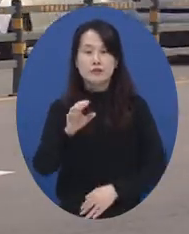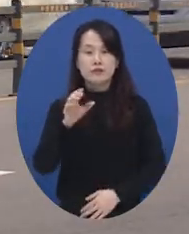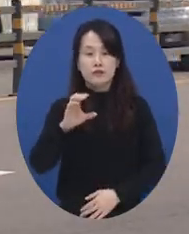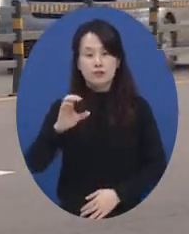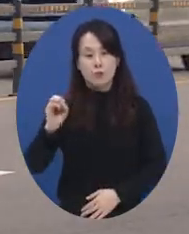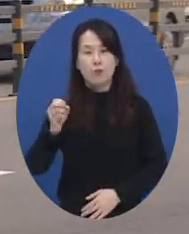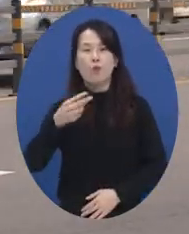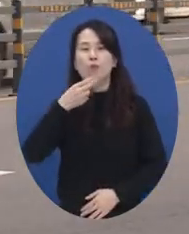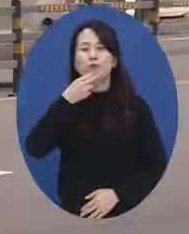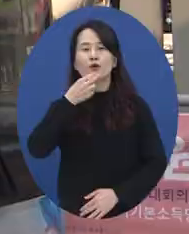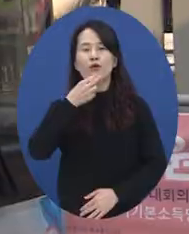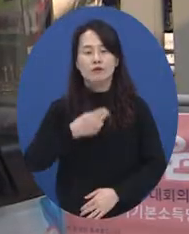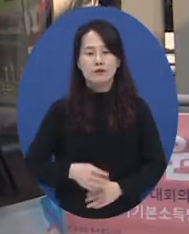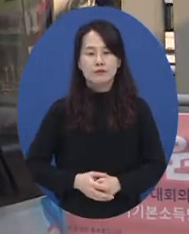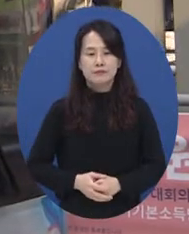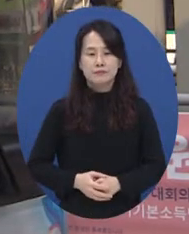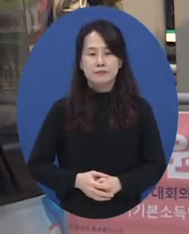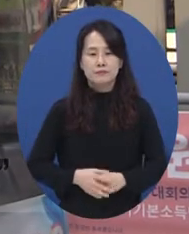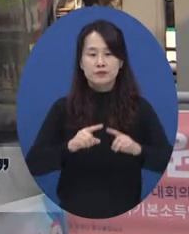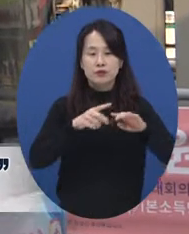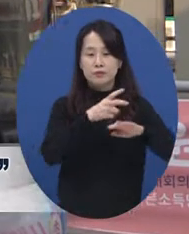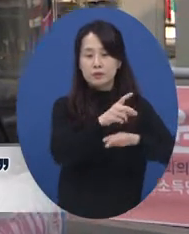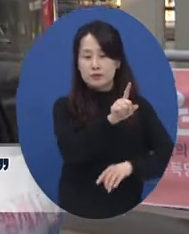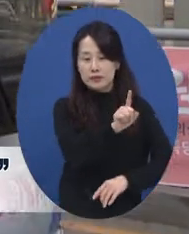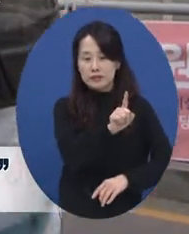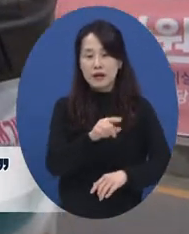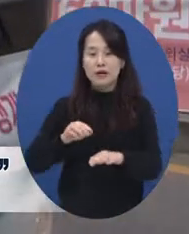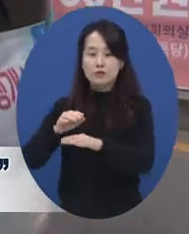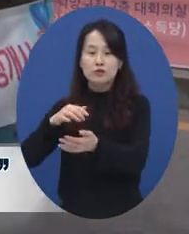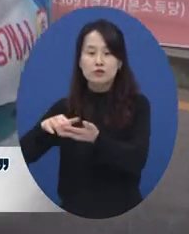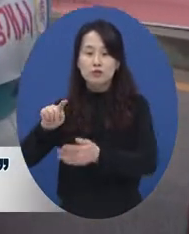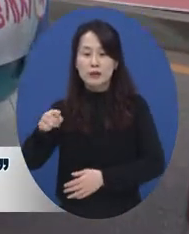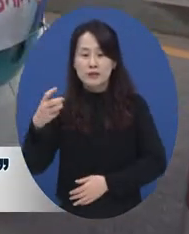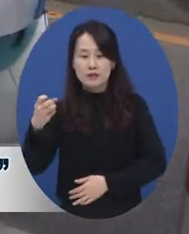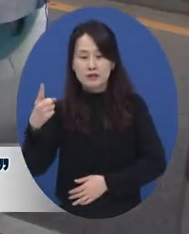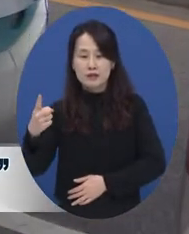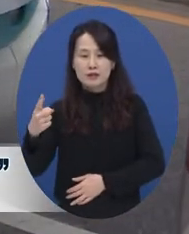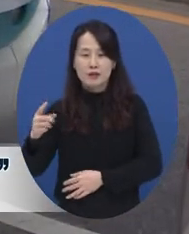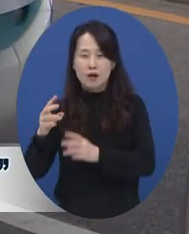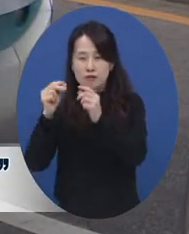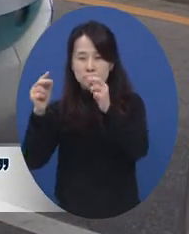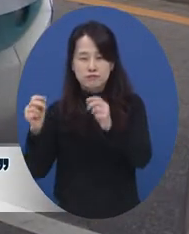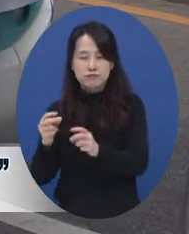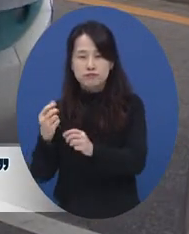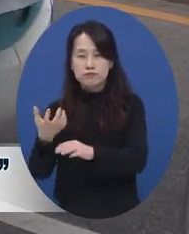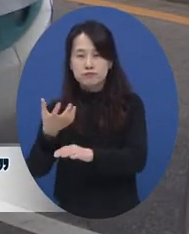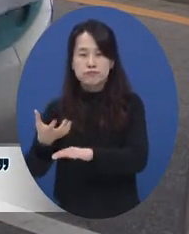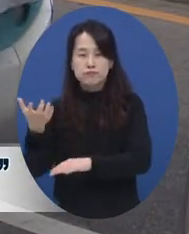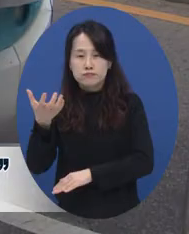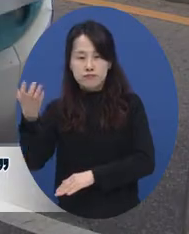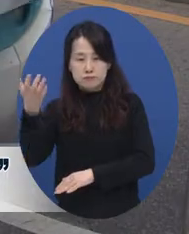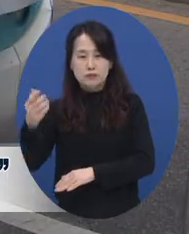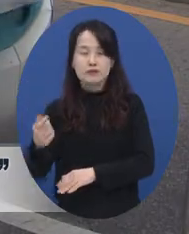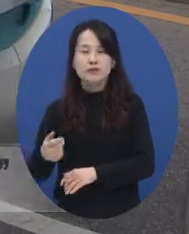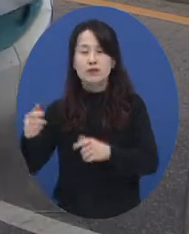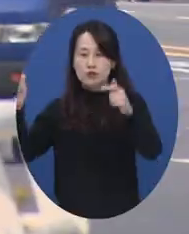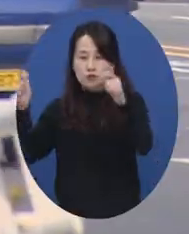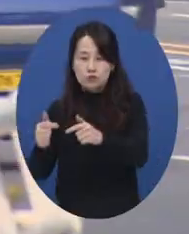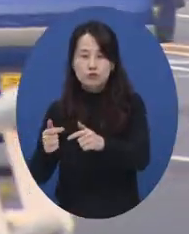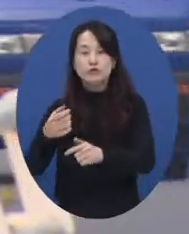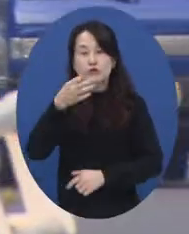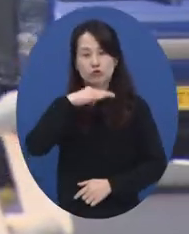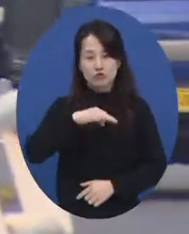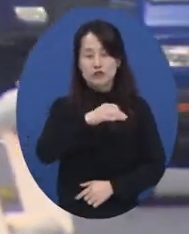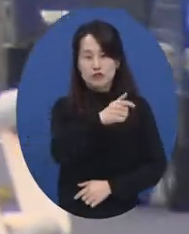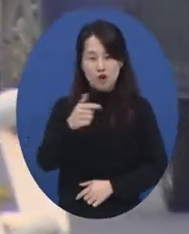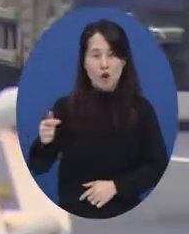CNG버스에서 나오는 일산화탄소 등도 없습니다. 실제 전기버스 한 대는 무려 승용차 131대 분량의 미세먼지 배출가스를